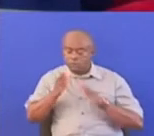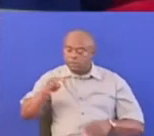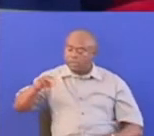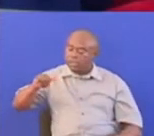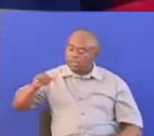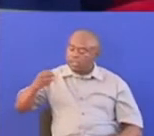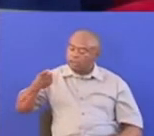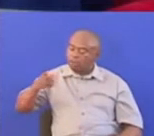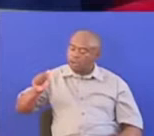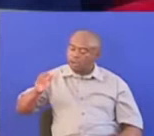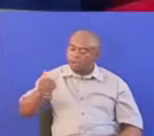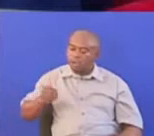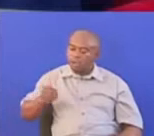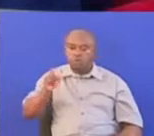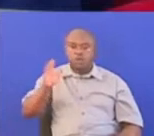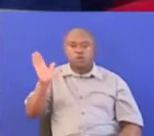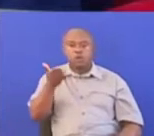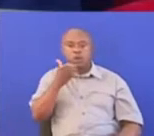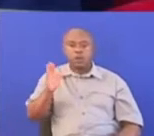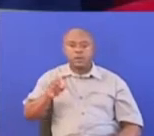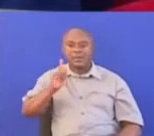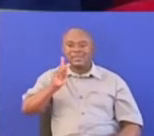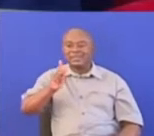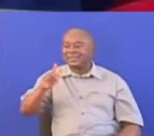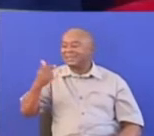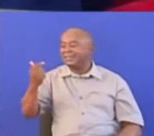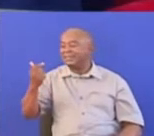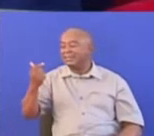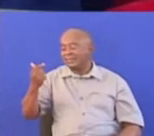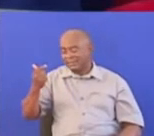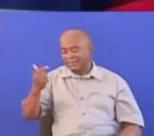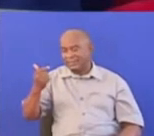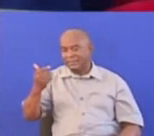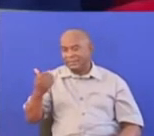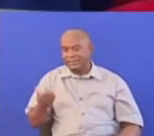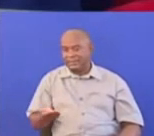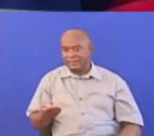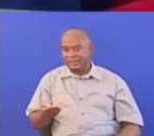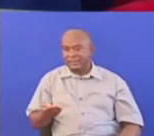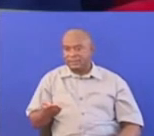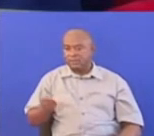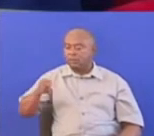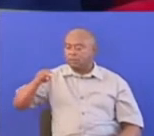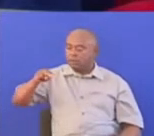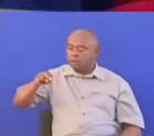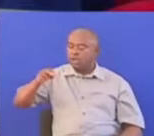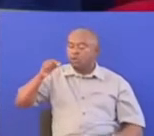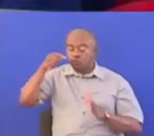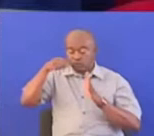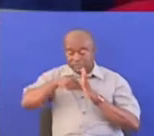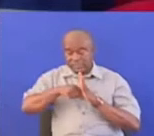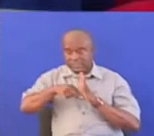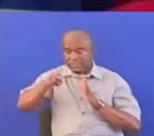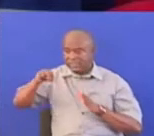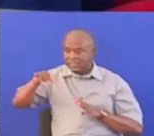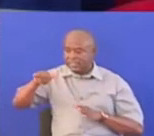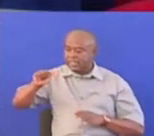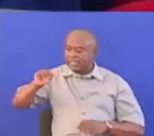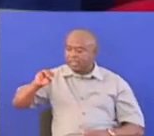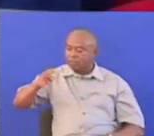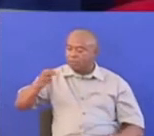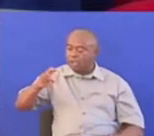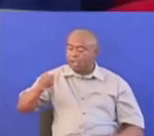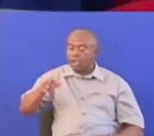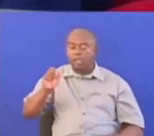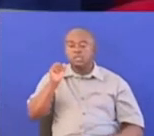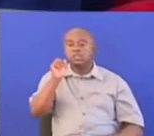ni wanakwaya wa KKKT Usharika wa Nyamuhanga, Jimbo la Kusini Magharibi, Diocese ya Iringa.